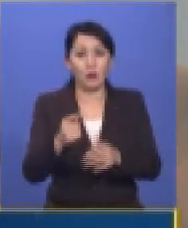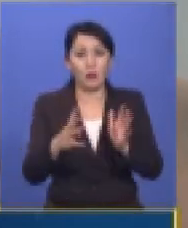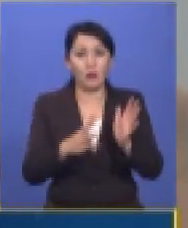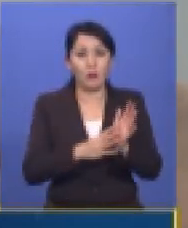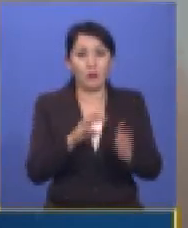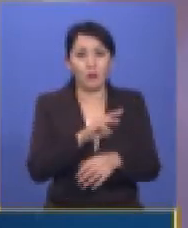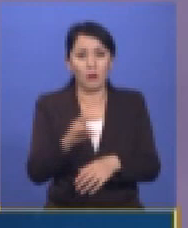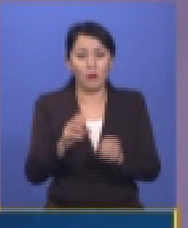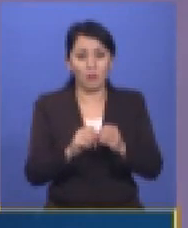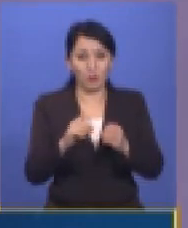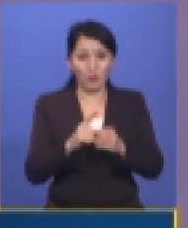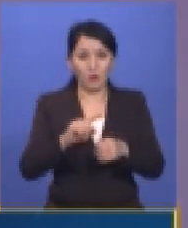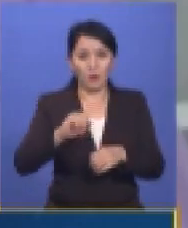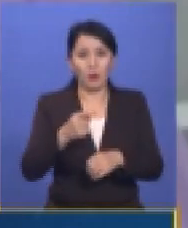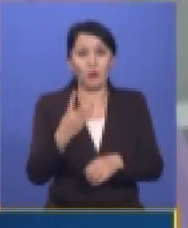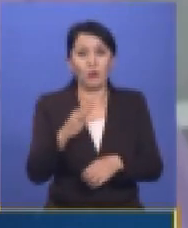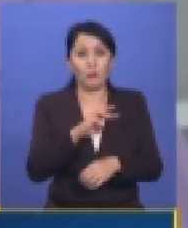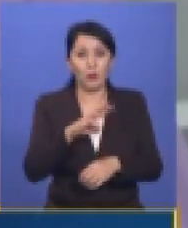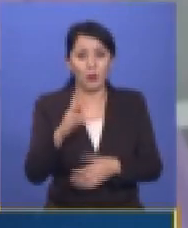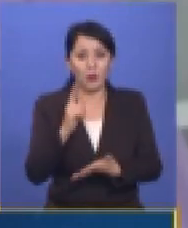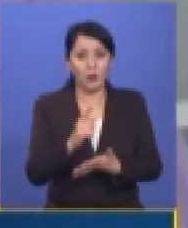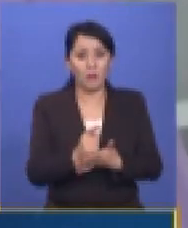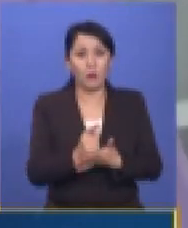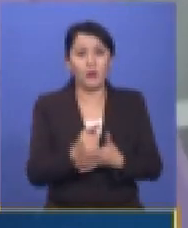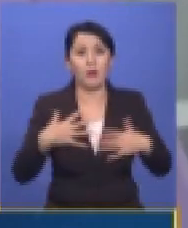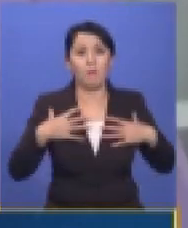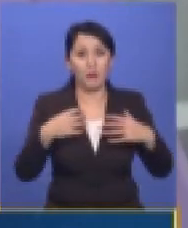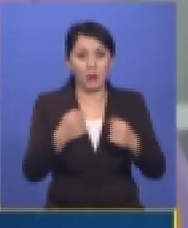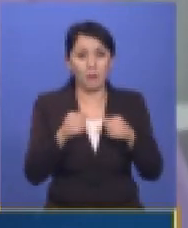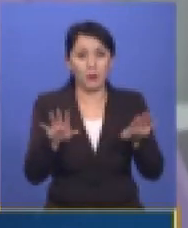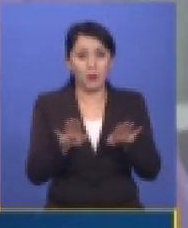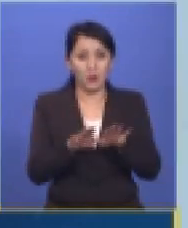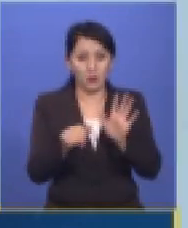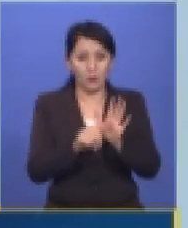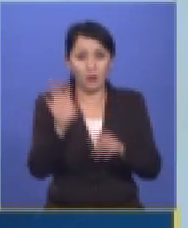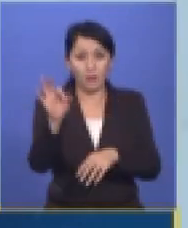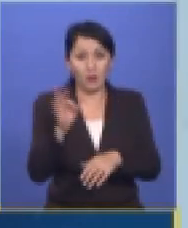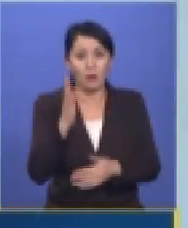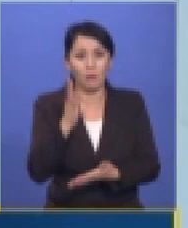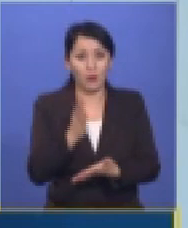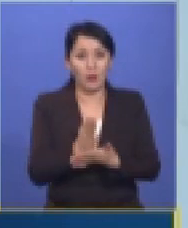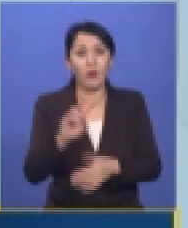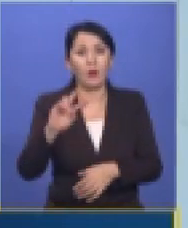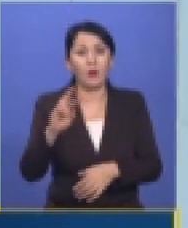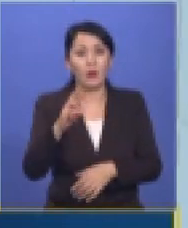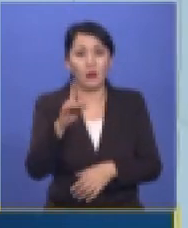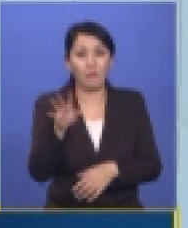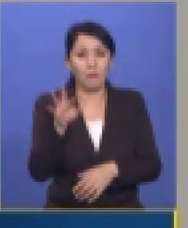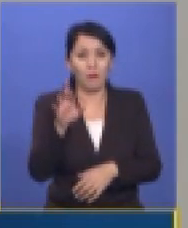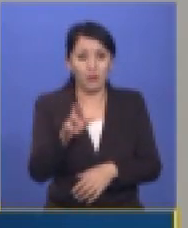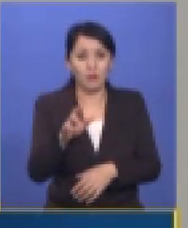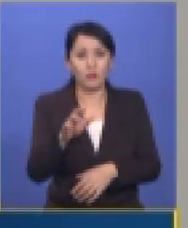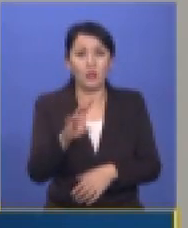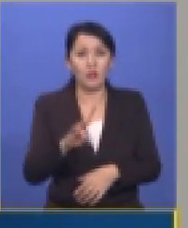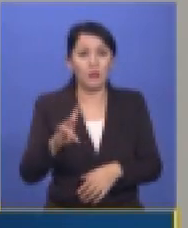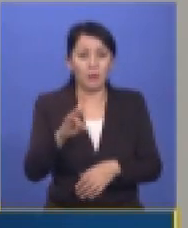енді 11,4 миллионға жетуі тиіс. Бұл жағдайда иммунитет деңгейі 60%-ға жуықтайды. Екінші, ревакцинация қарашаның